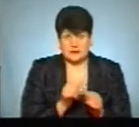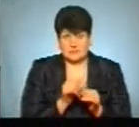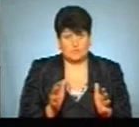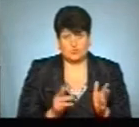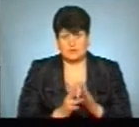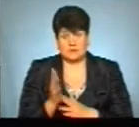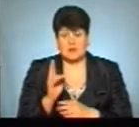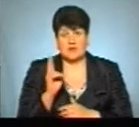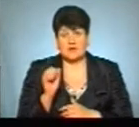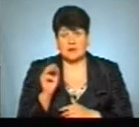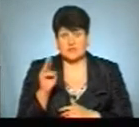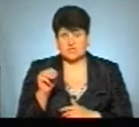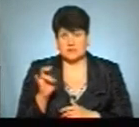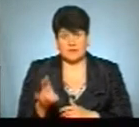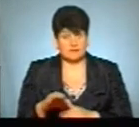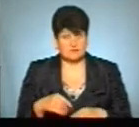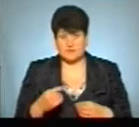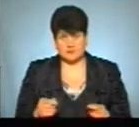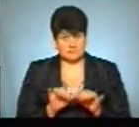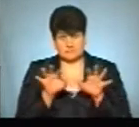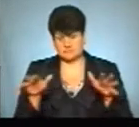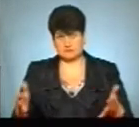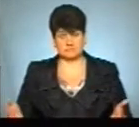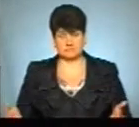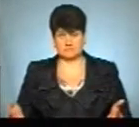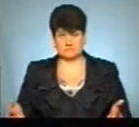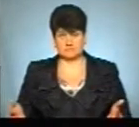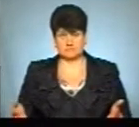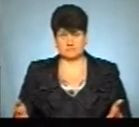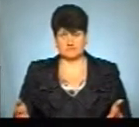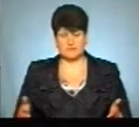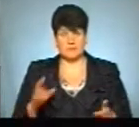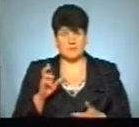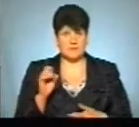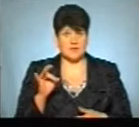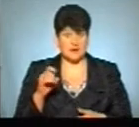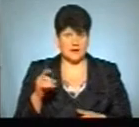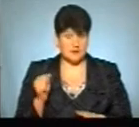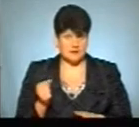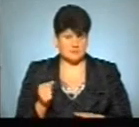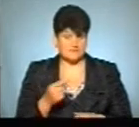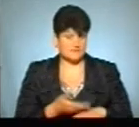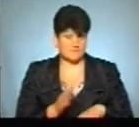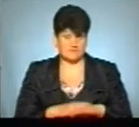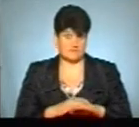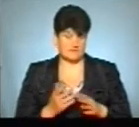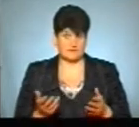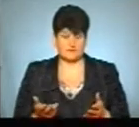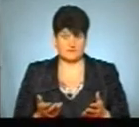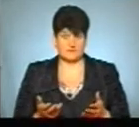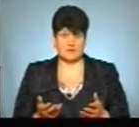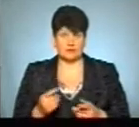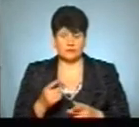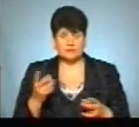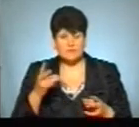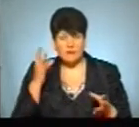проростуть. Ну, каштан буде дуже довго рости, наприклад, і так далі. Береза дуже складно відновлюється. Тому треба